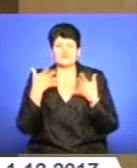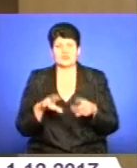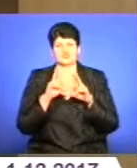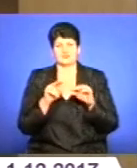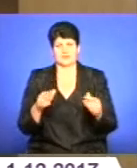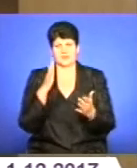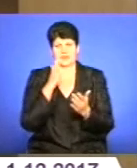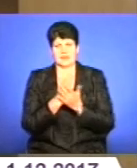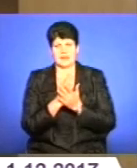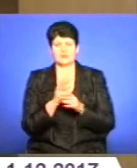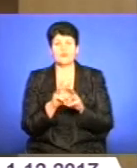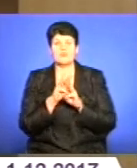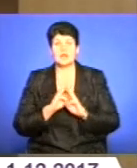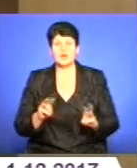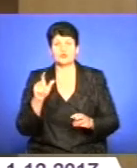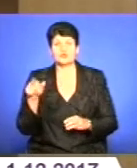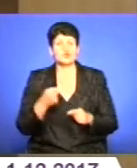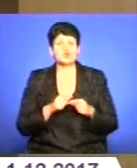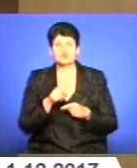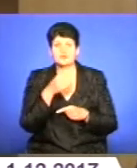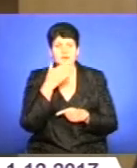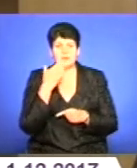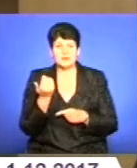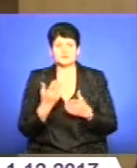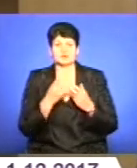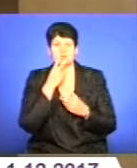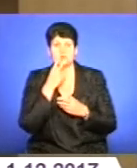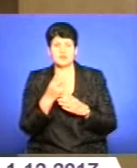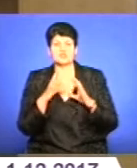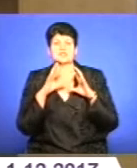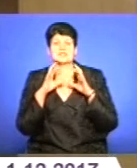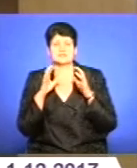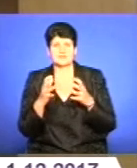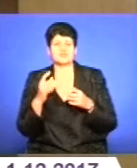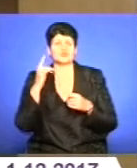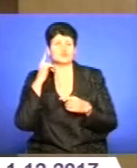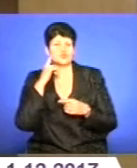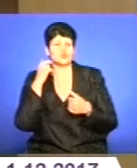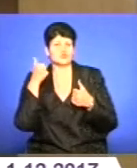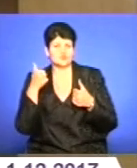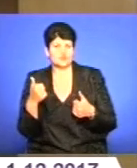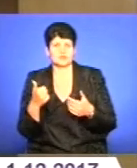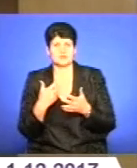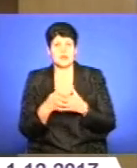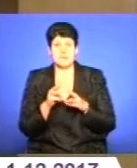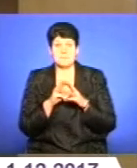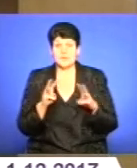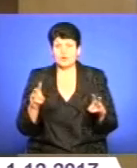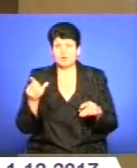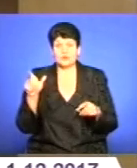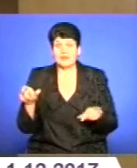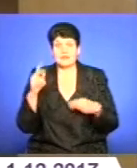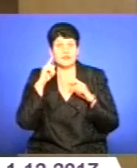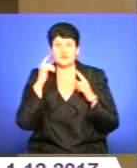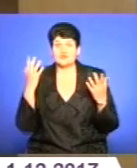тому що мільйони людей цього не мають. Якщо ти бачиш світ, якщо ти чуєш, а мільйони людей не